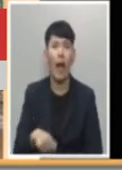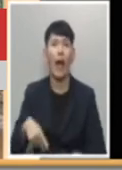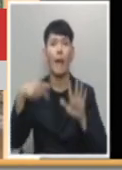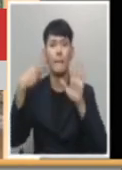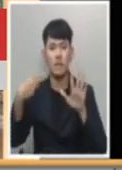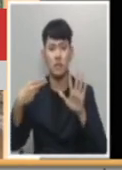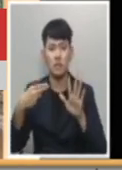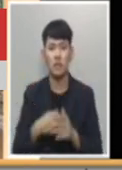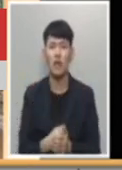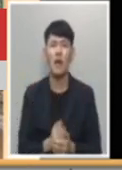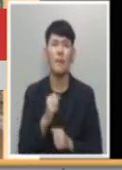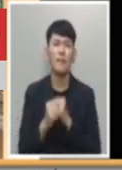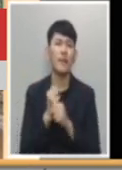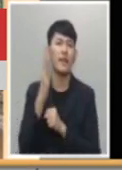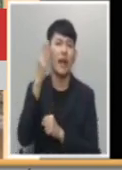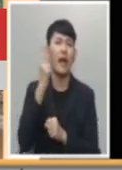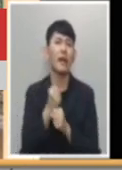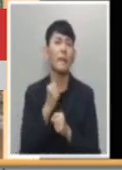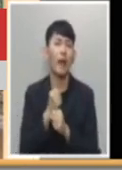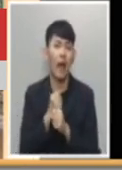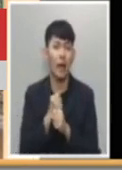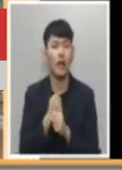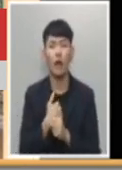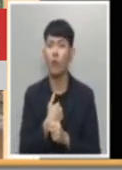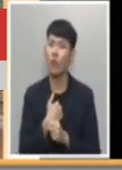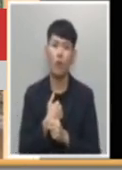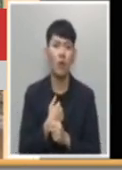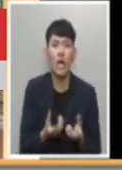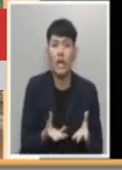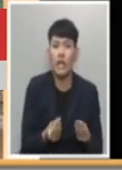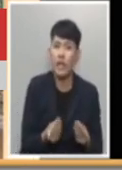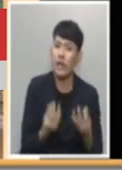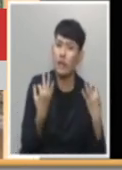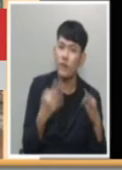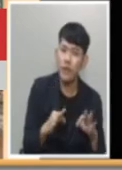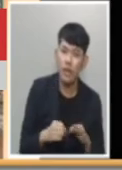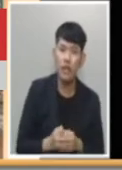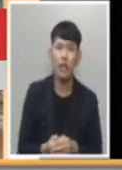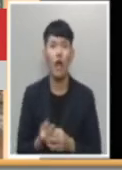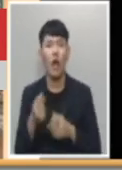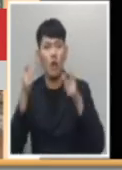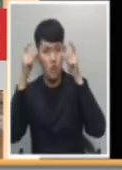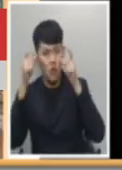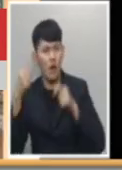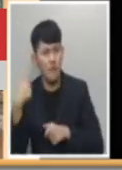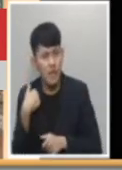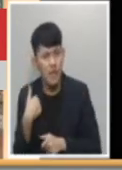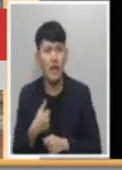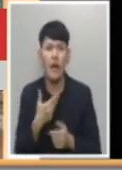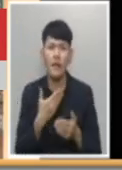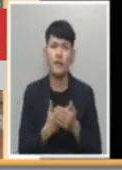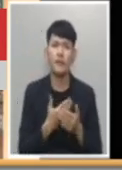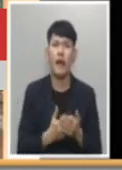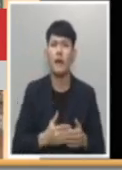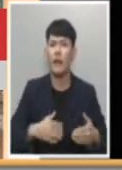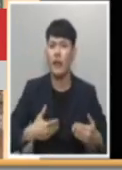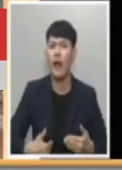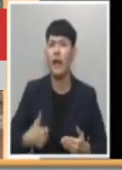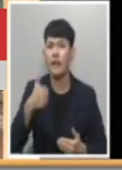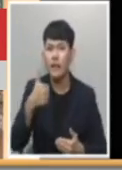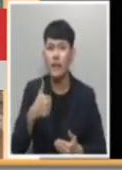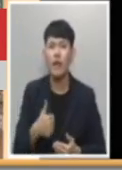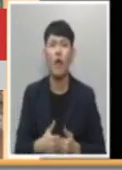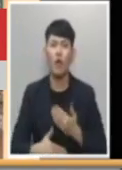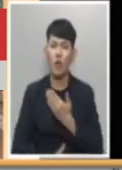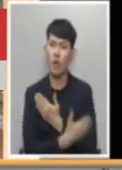ซื้อขี้ไม่ต้องซื้อปุ๋ยครับเพราะเรามีขี้วัวของเราเองลดรายจ่ายเพิ่มรายได้ขยายโอกาสให้กับพี่น้องประชาช